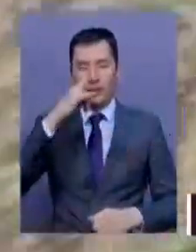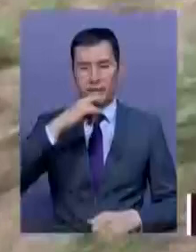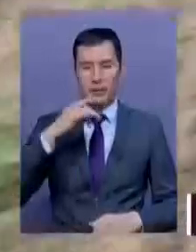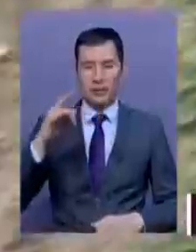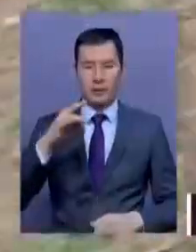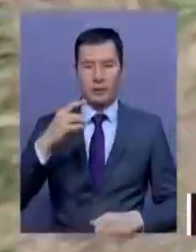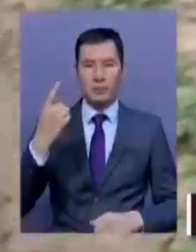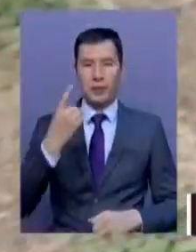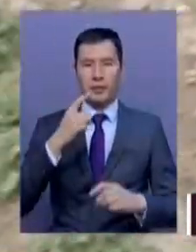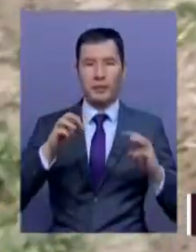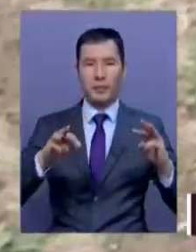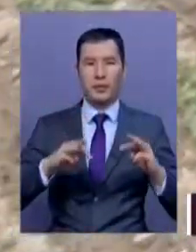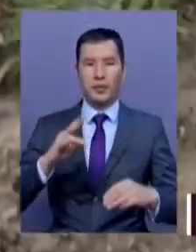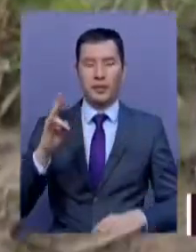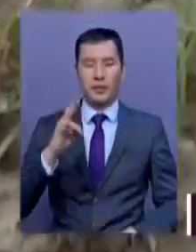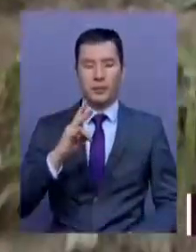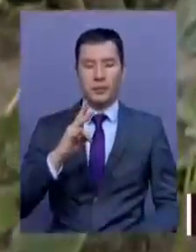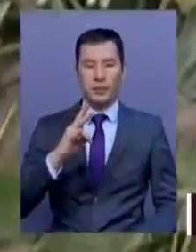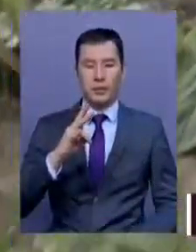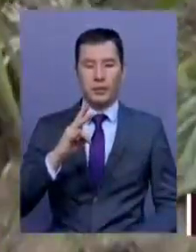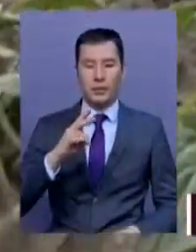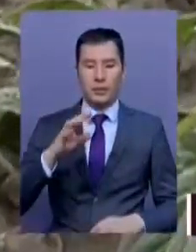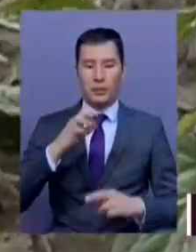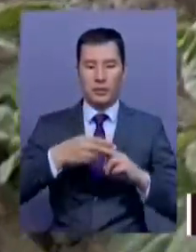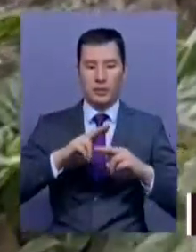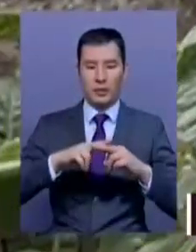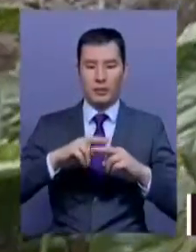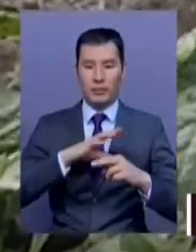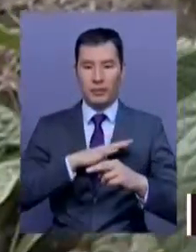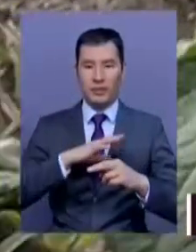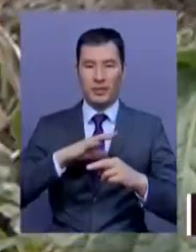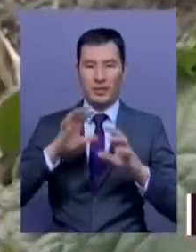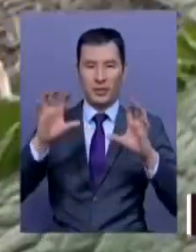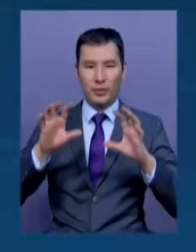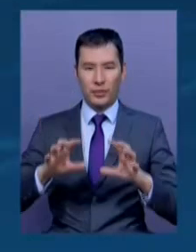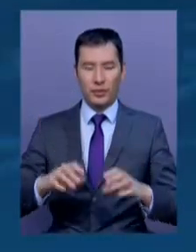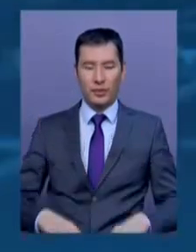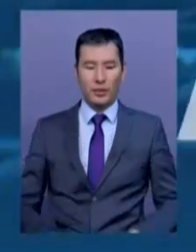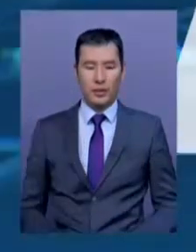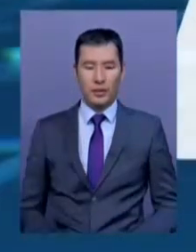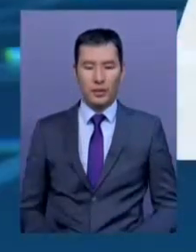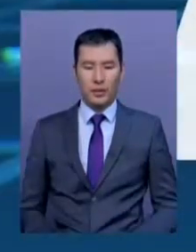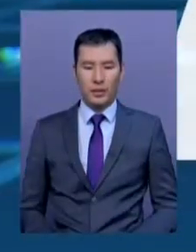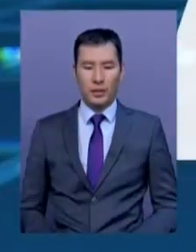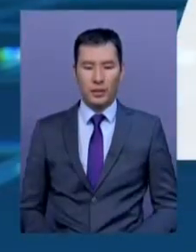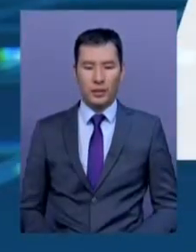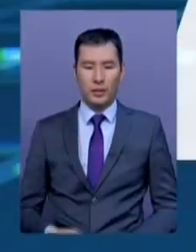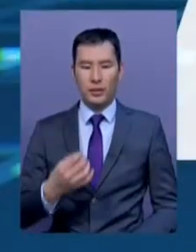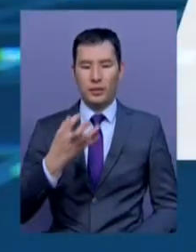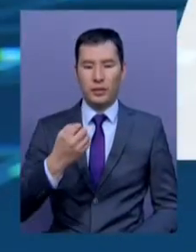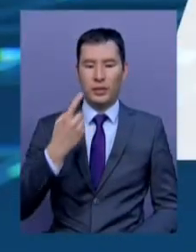Республикасының тұңғыш президенті Нұрсұлтан Назарбаев бұл бапқа мораторий жариялаған еді. Тағы бір маңызды